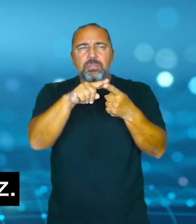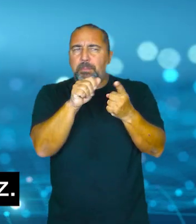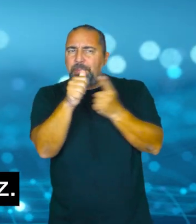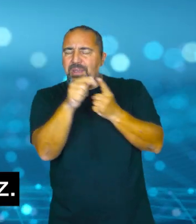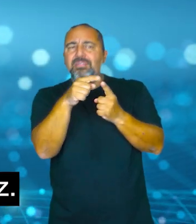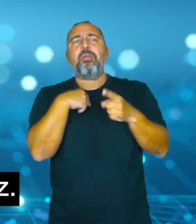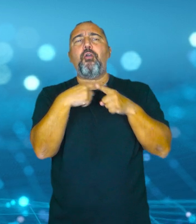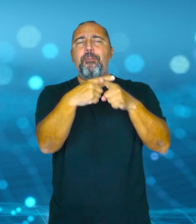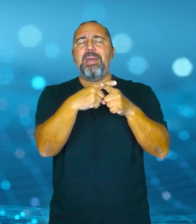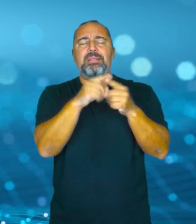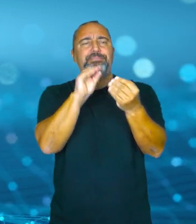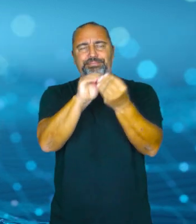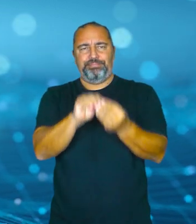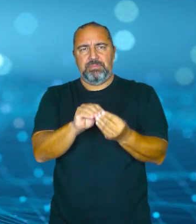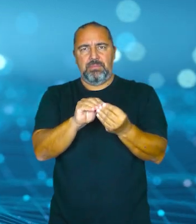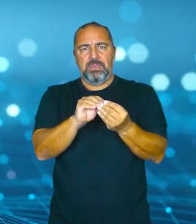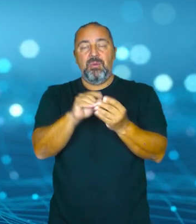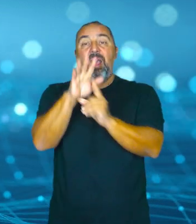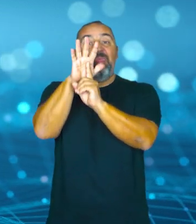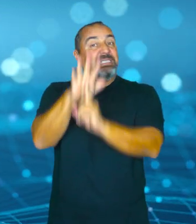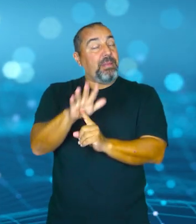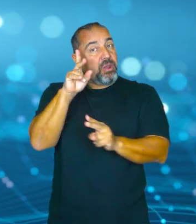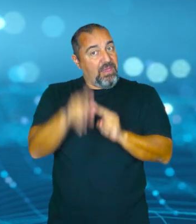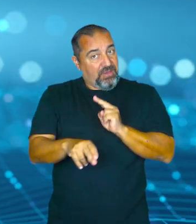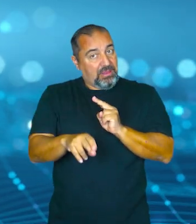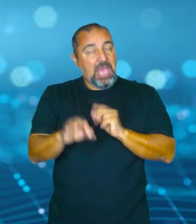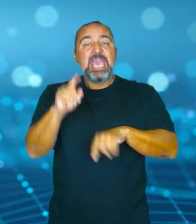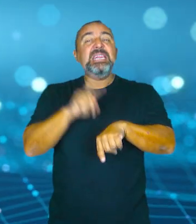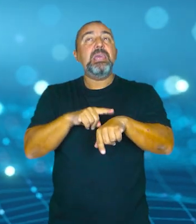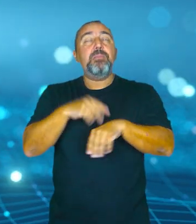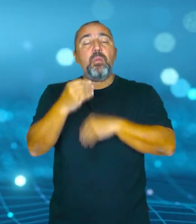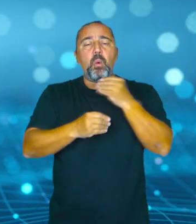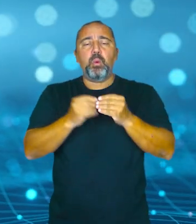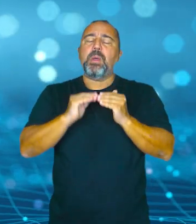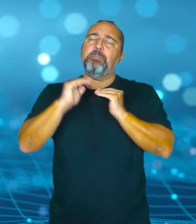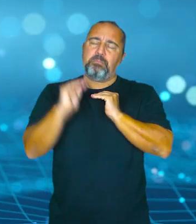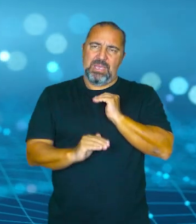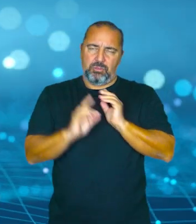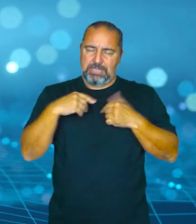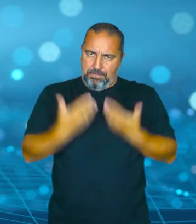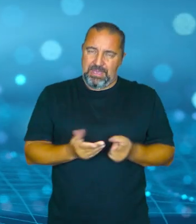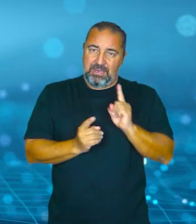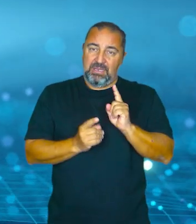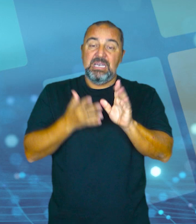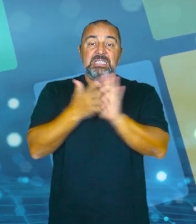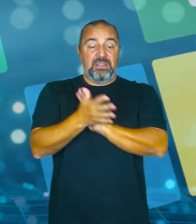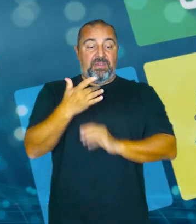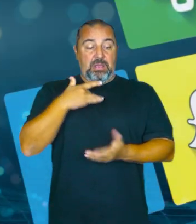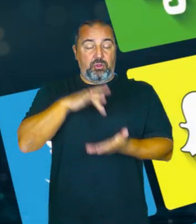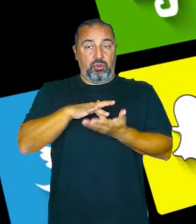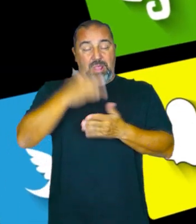duguna egiaztatuz, diskriminazioa saihestuz eta erabilera denbora mugatuz. Horrela, gure